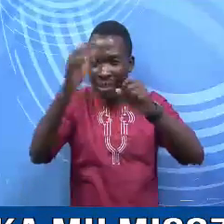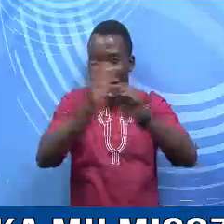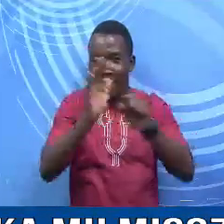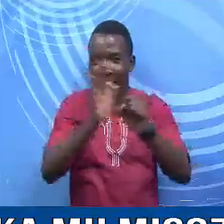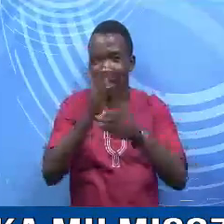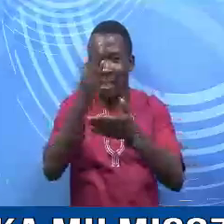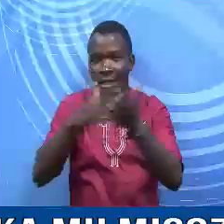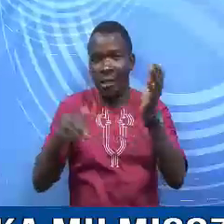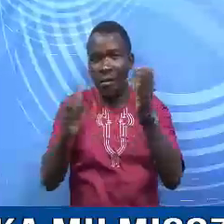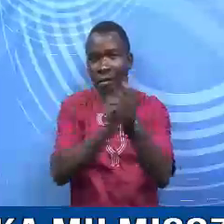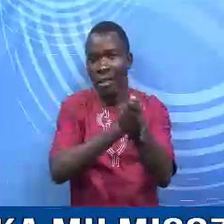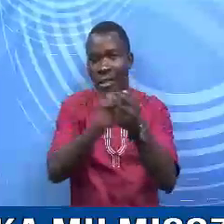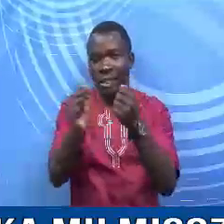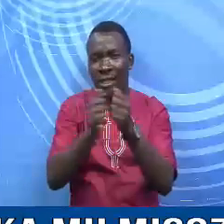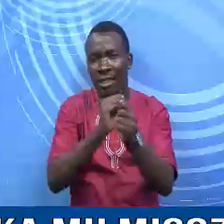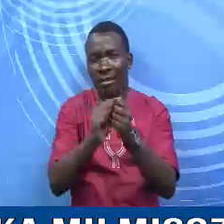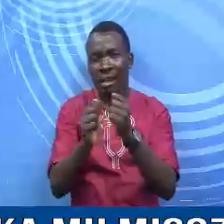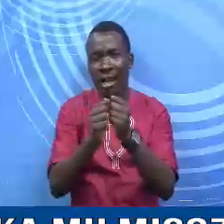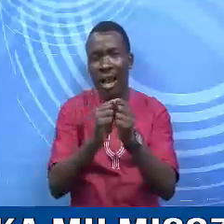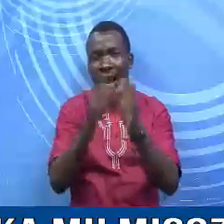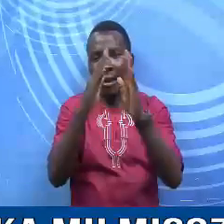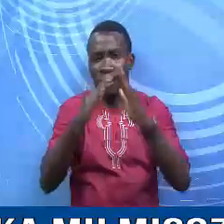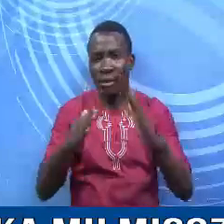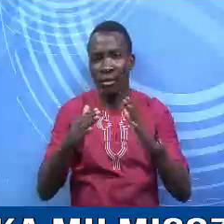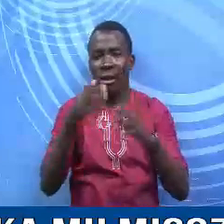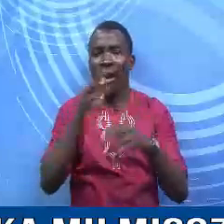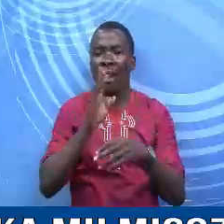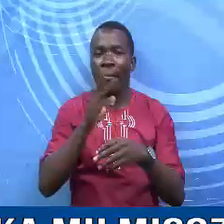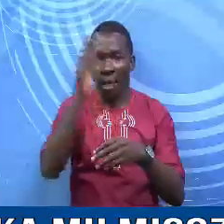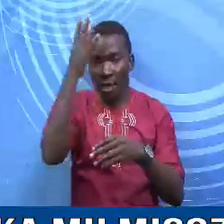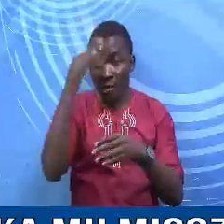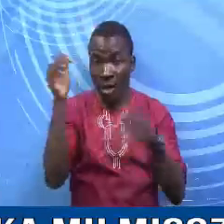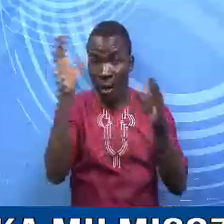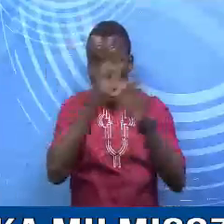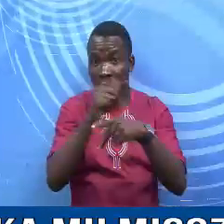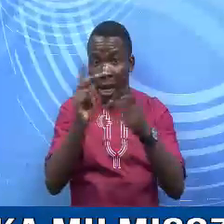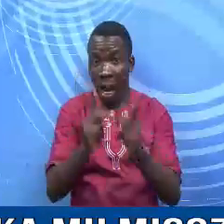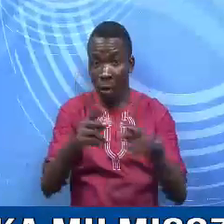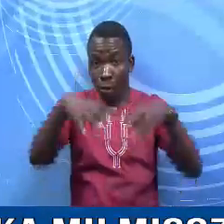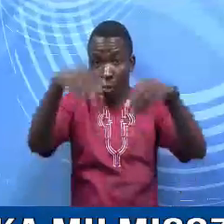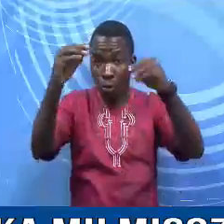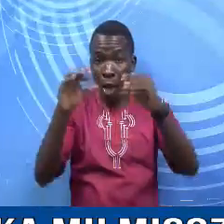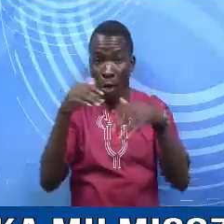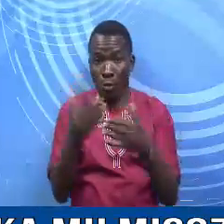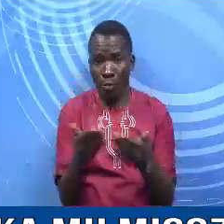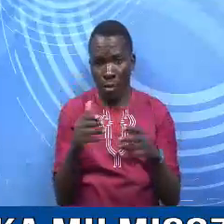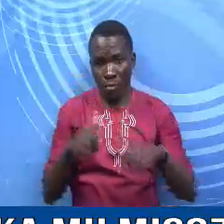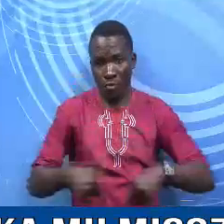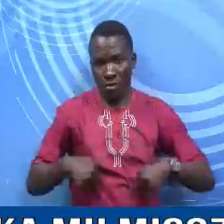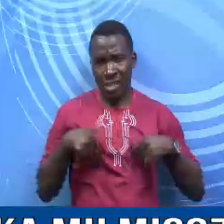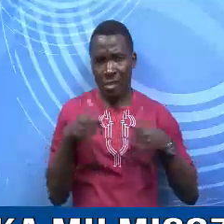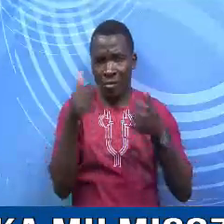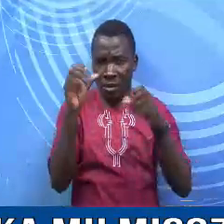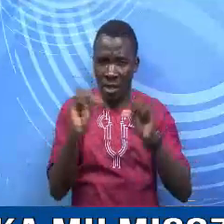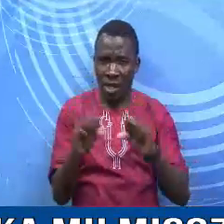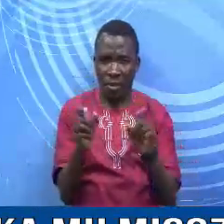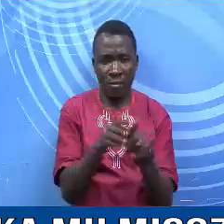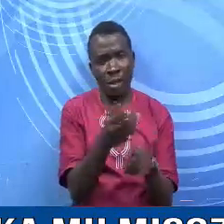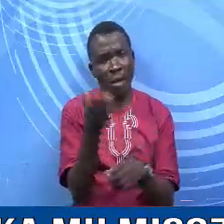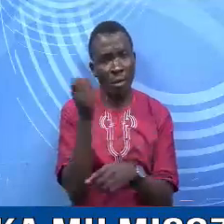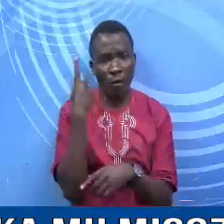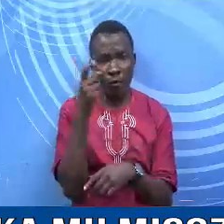abasenyewe n'amazi abandi zikasigara zihagaze hejuru yo kubura aho tuja nyine tubayeho nabi. Nawe urumva